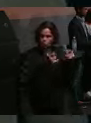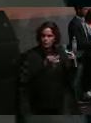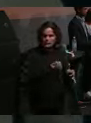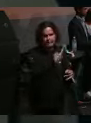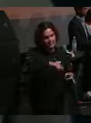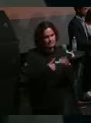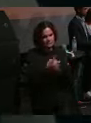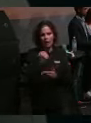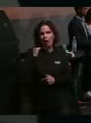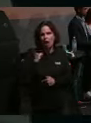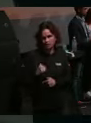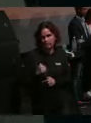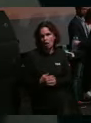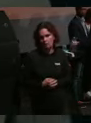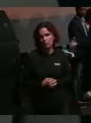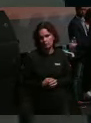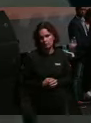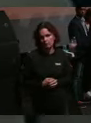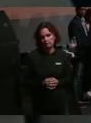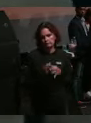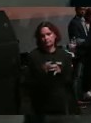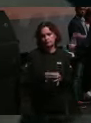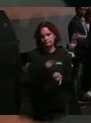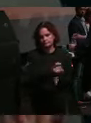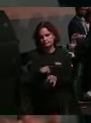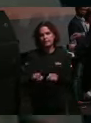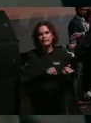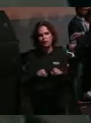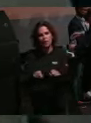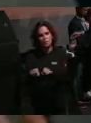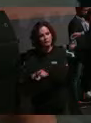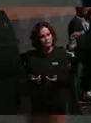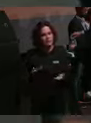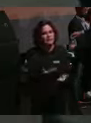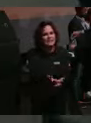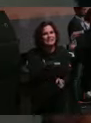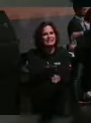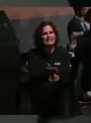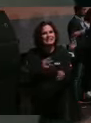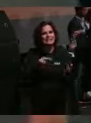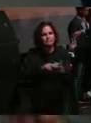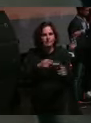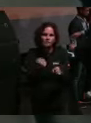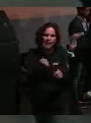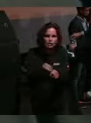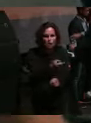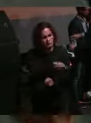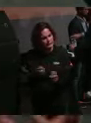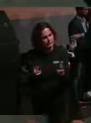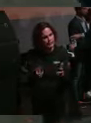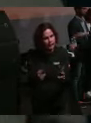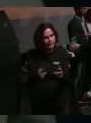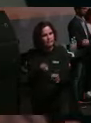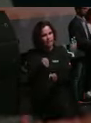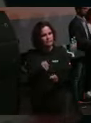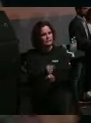særskilt ansvar ovenfor kommunen om å gi de verktøyene de egentlig trenger for å realisere nettopp det